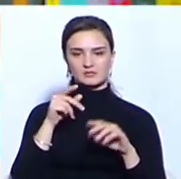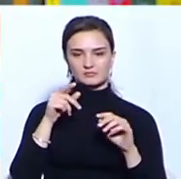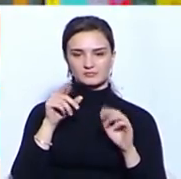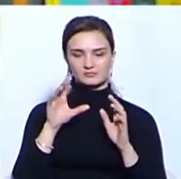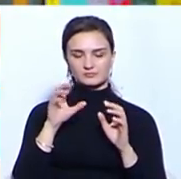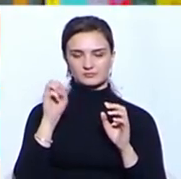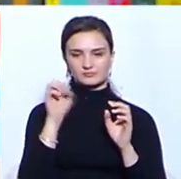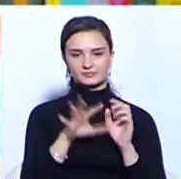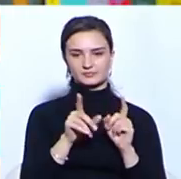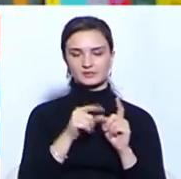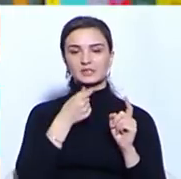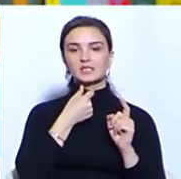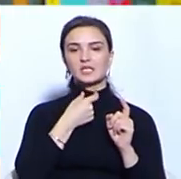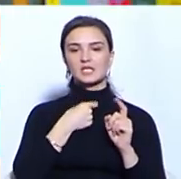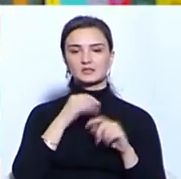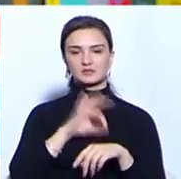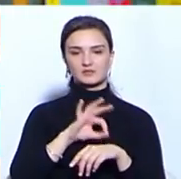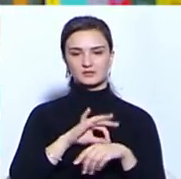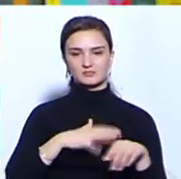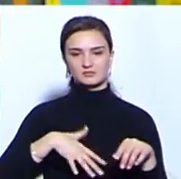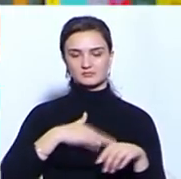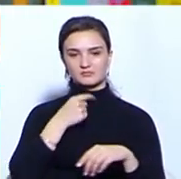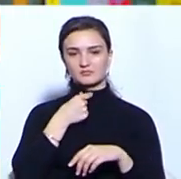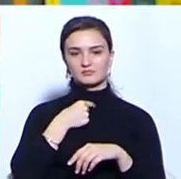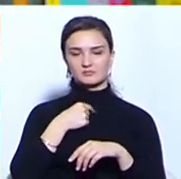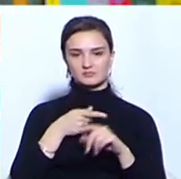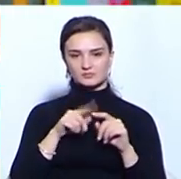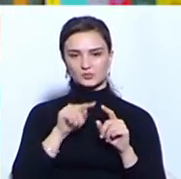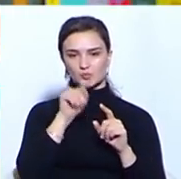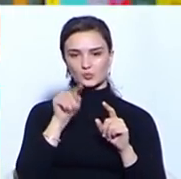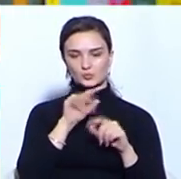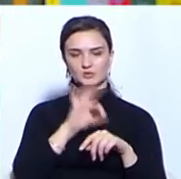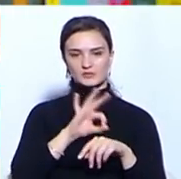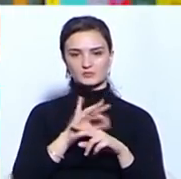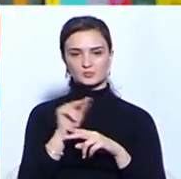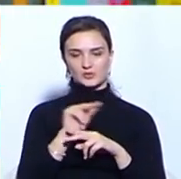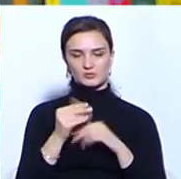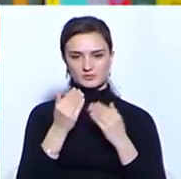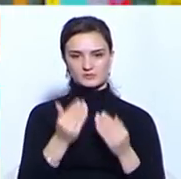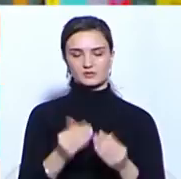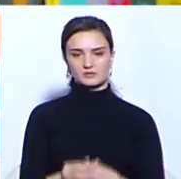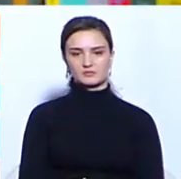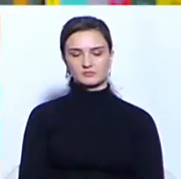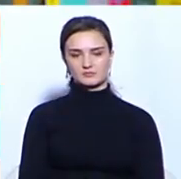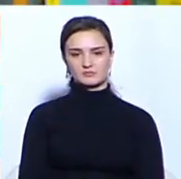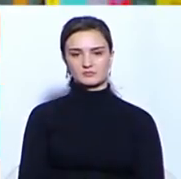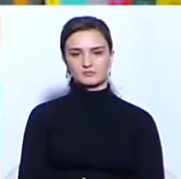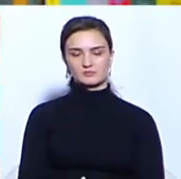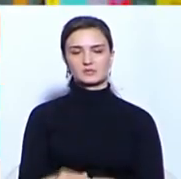ხმარება. საშუალო სკელის დაავადებების მკურნალობისათვის, საშუალო ღრუს დაავადების მკურნალობისათვის, სხვადასხვა ტიპის